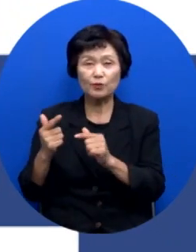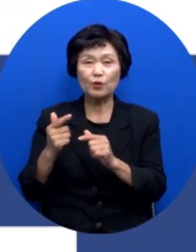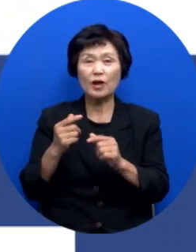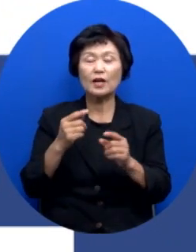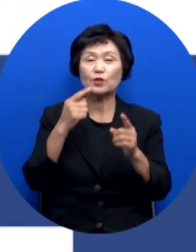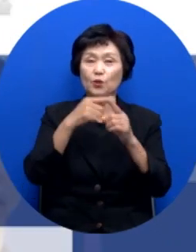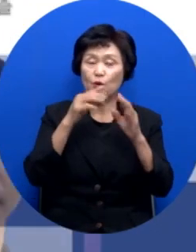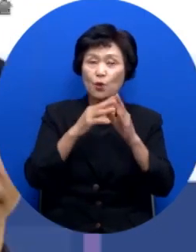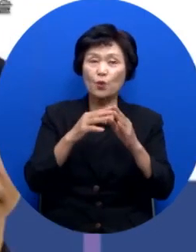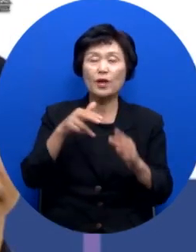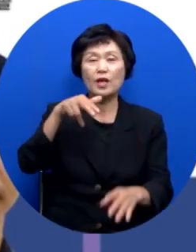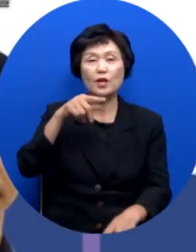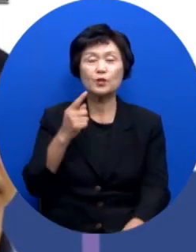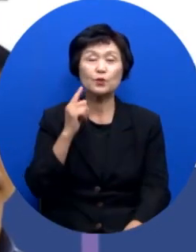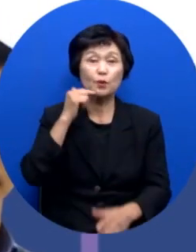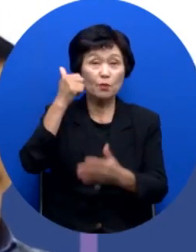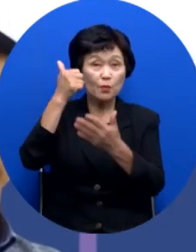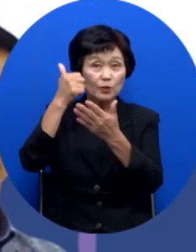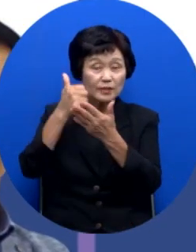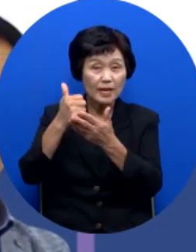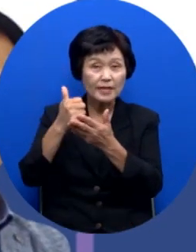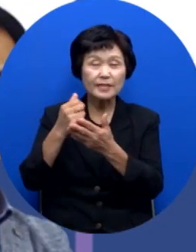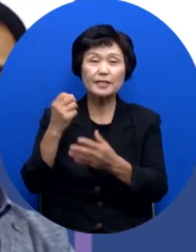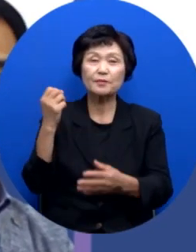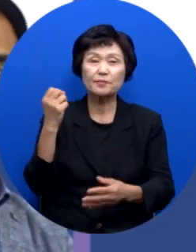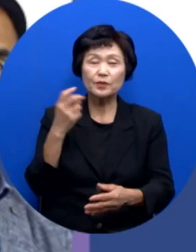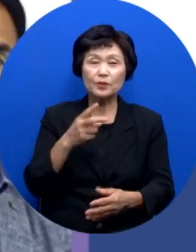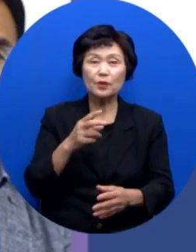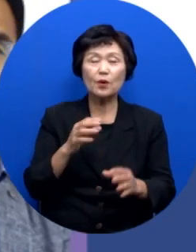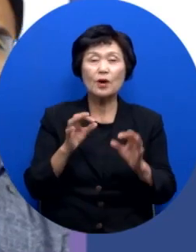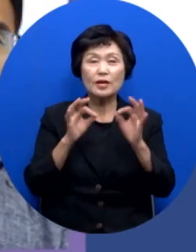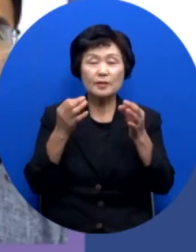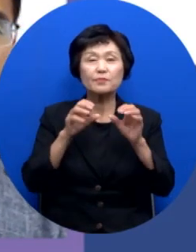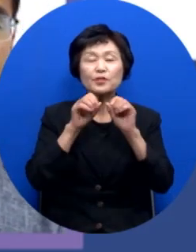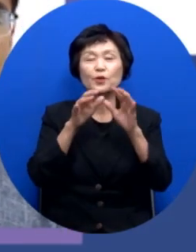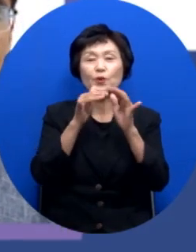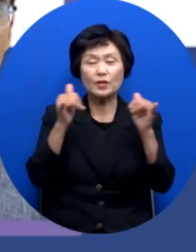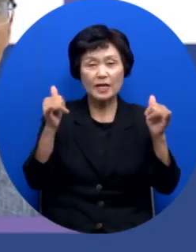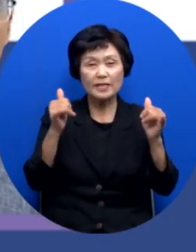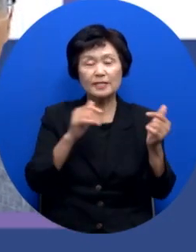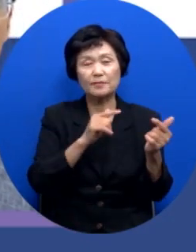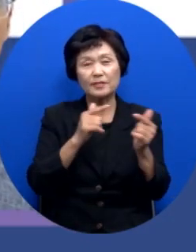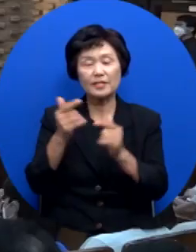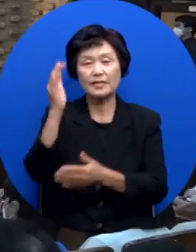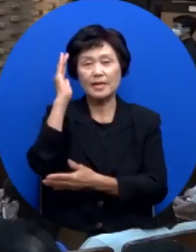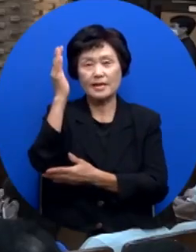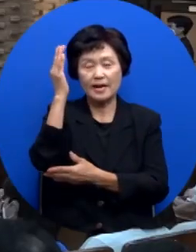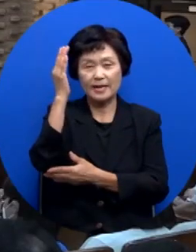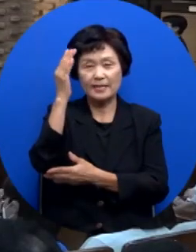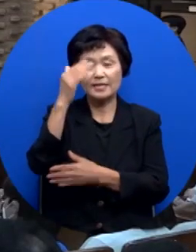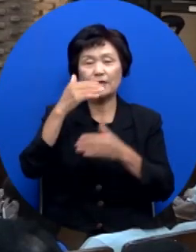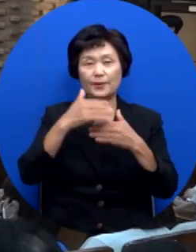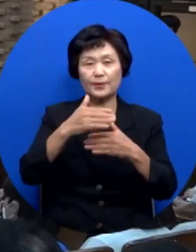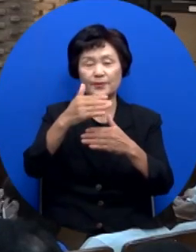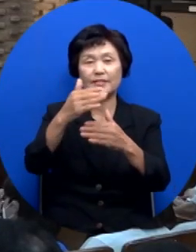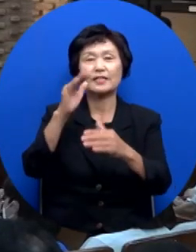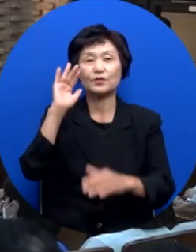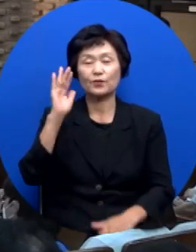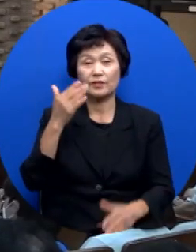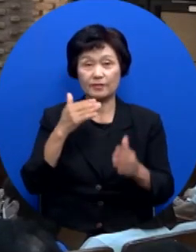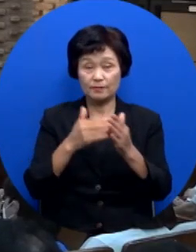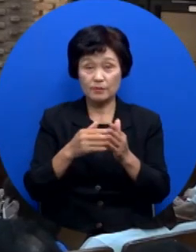영광회문교회 조대현 목사, 티플릿 인터내셔널 김원약 선교사의 강의로 진행됐습니다. 크리스천